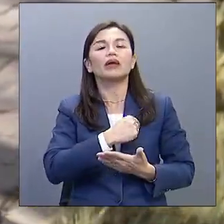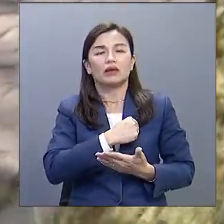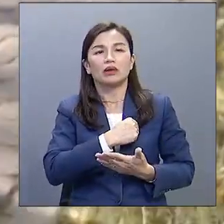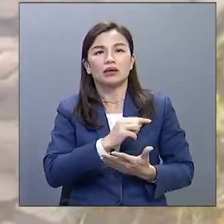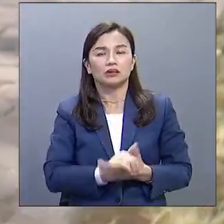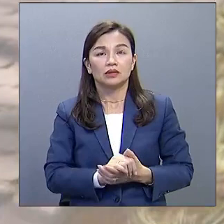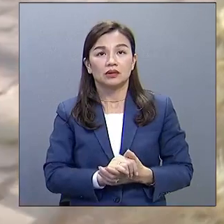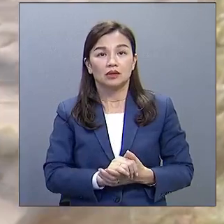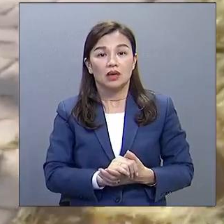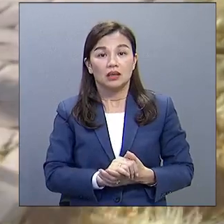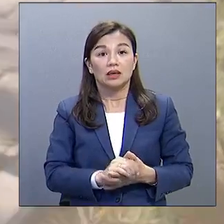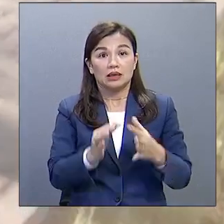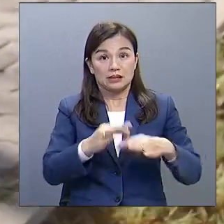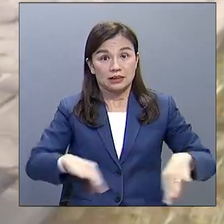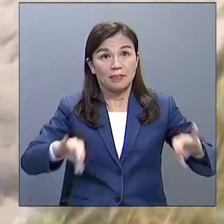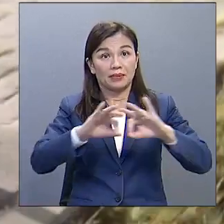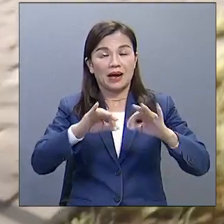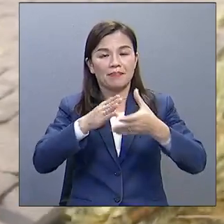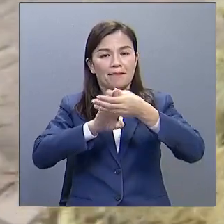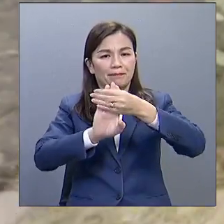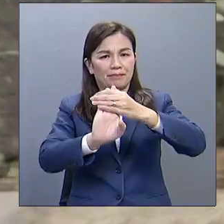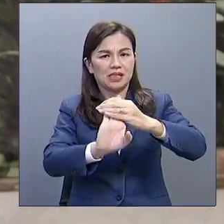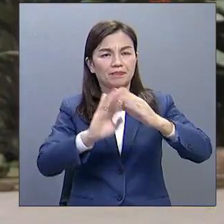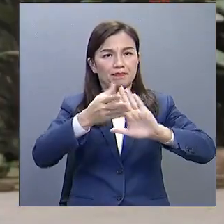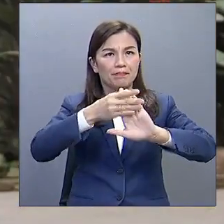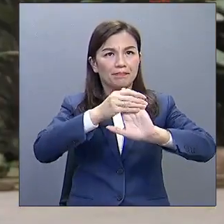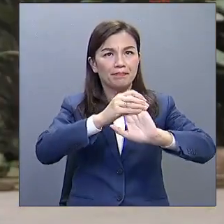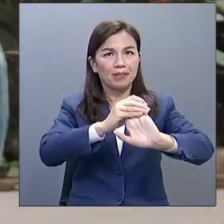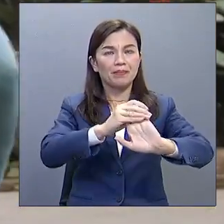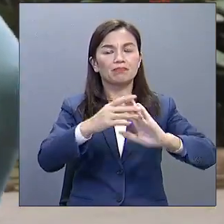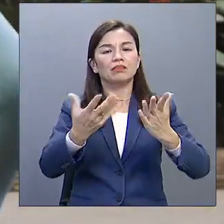าอายุมากขึ้นจะต้องเน้นเรื่องยืดเหยียดไม่งั้นข้อจะติดอ่ะค่ะก็อ